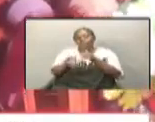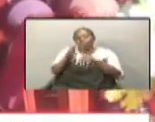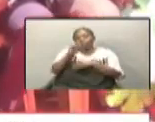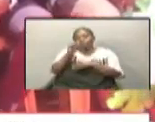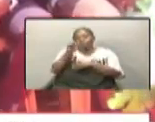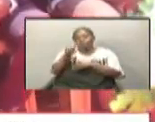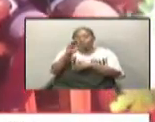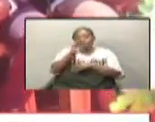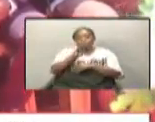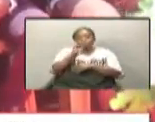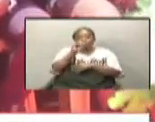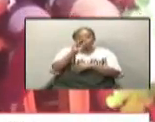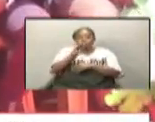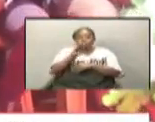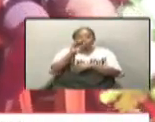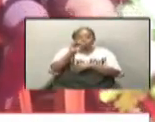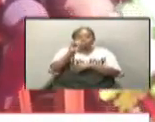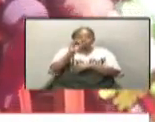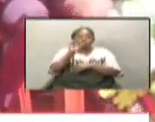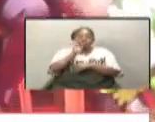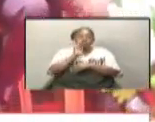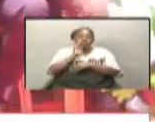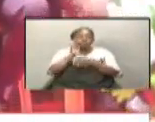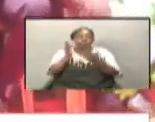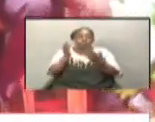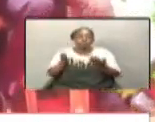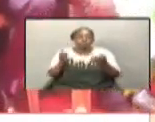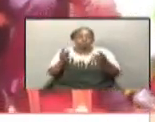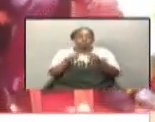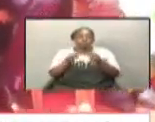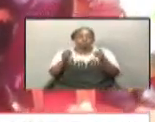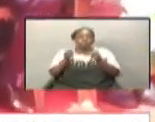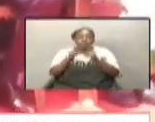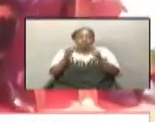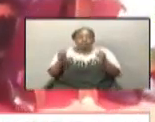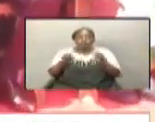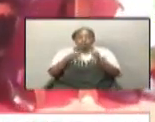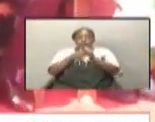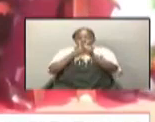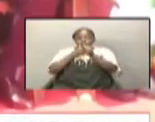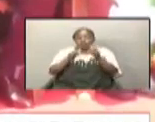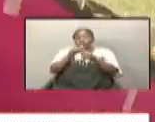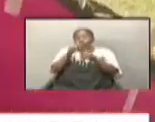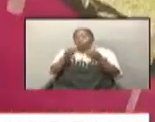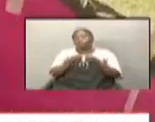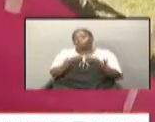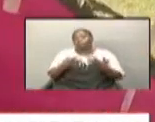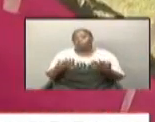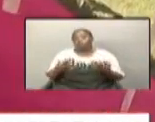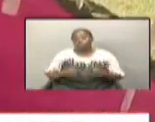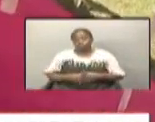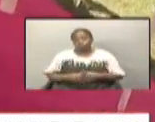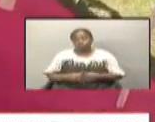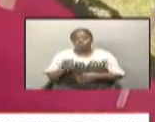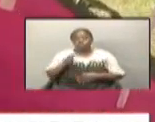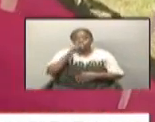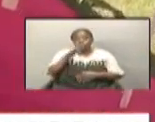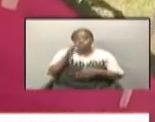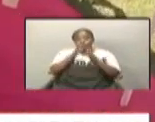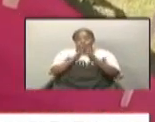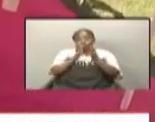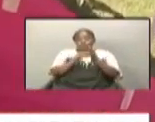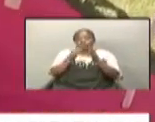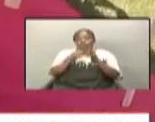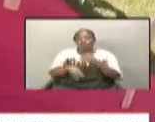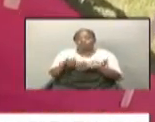robert chakulani center mom kulire ludu lwa government parliament mwati ya simpo gansamba nabala banje mpoga mukogera ku atendeze omugenzi kuba